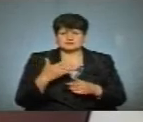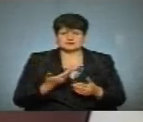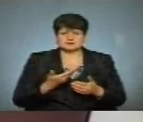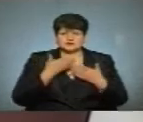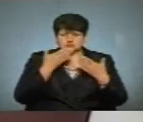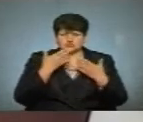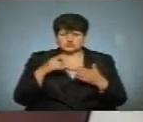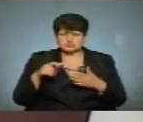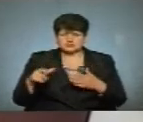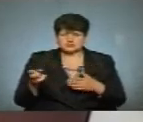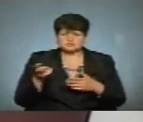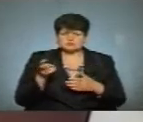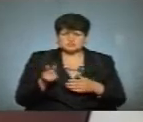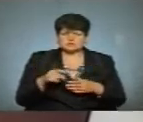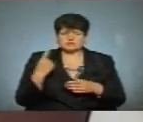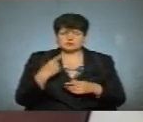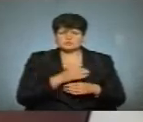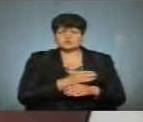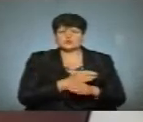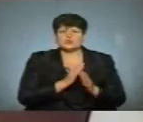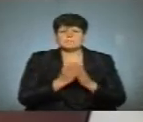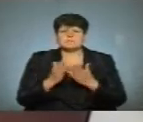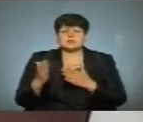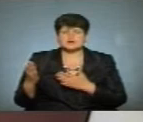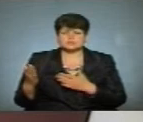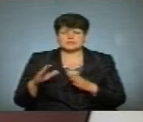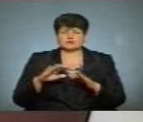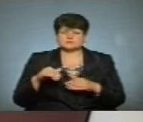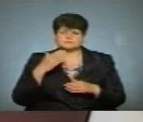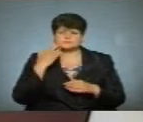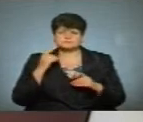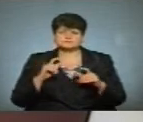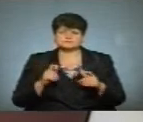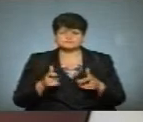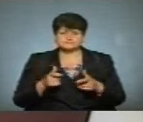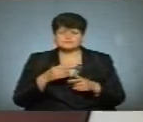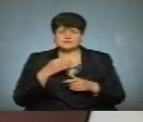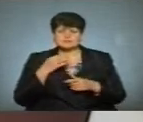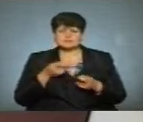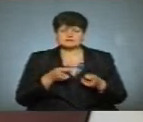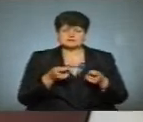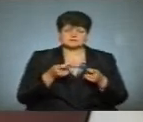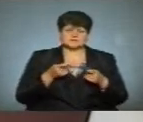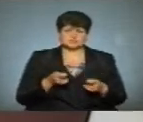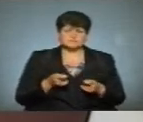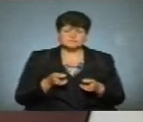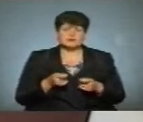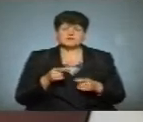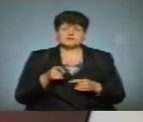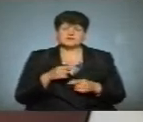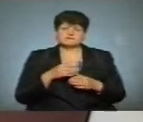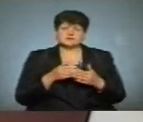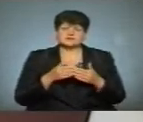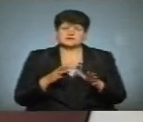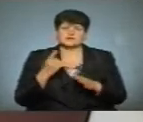універсальну бібліотеку після послаблення карантину. Про це повідомила завідувачка міського абонементу Тетяна Ковалькова. За її словами,